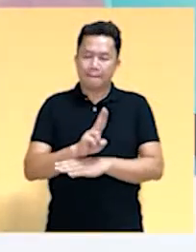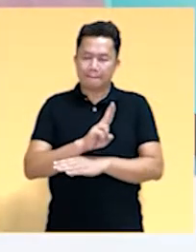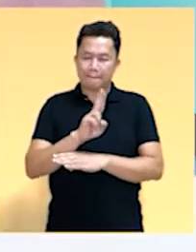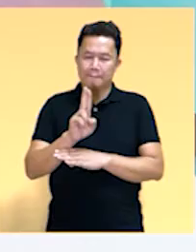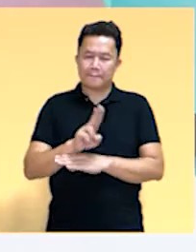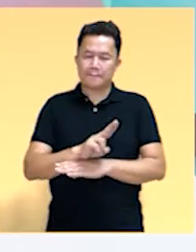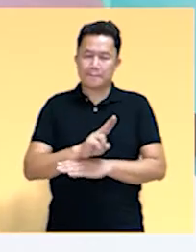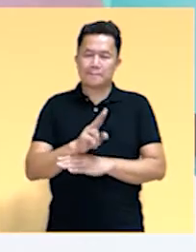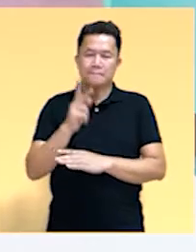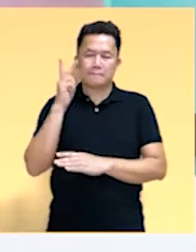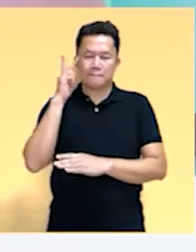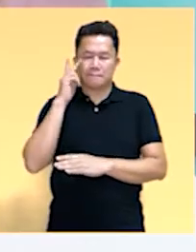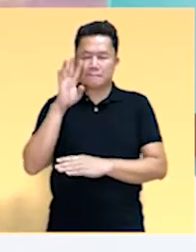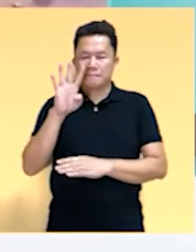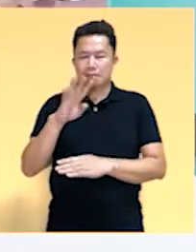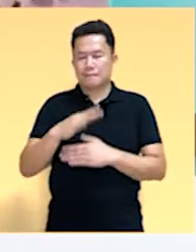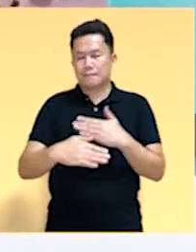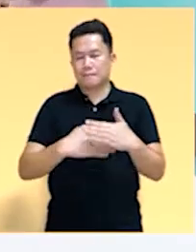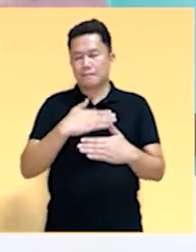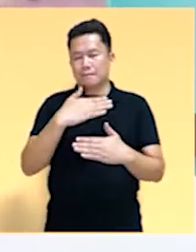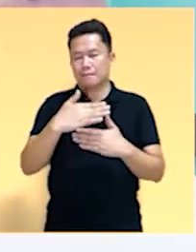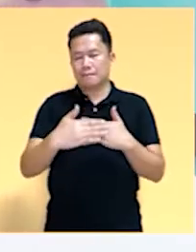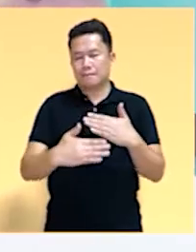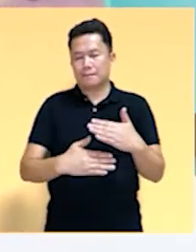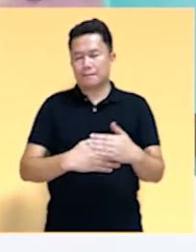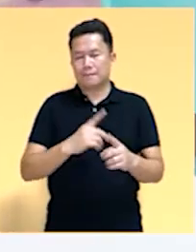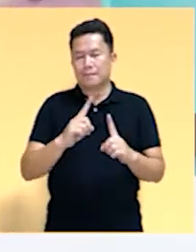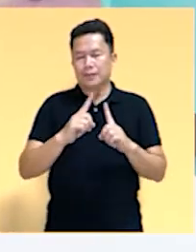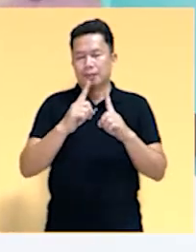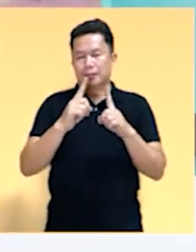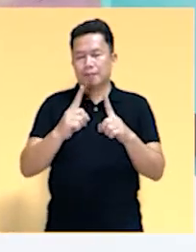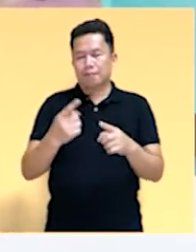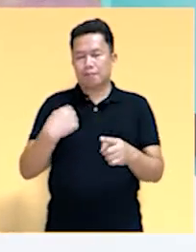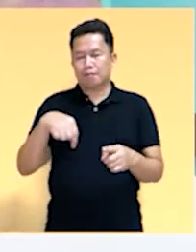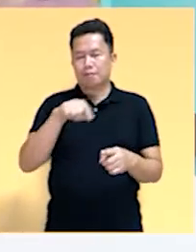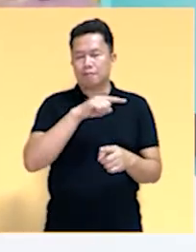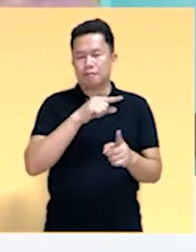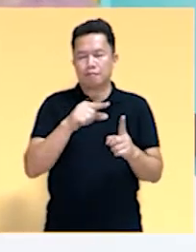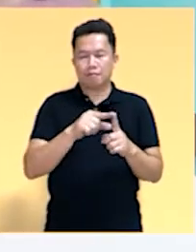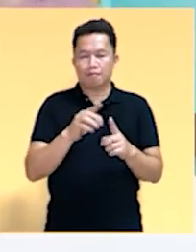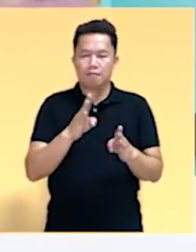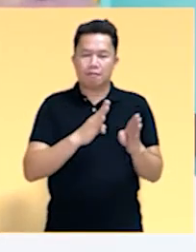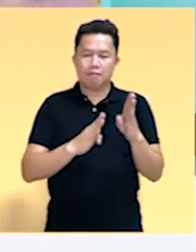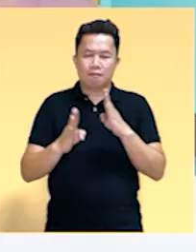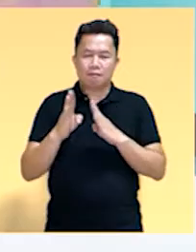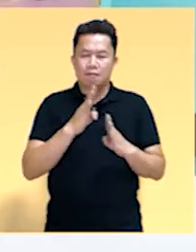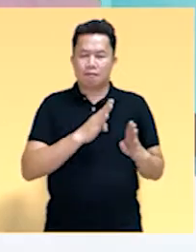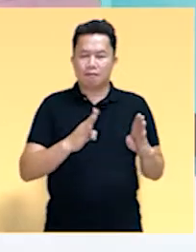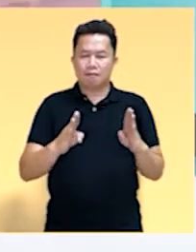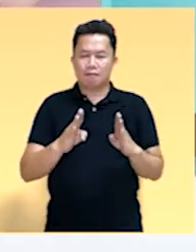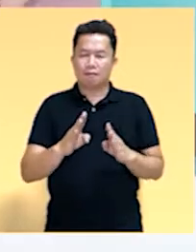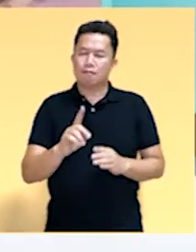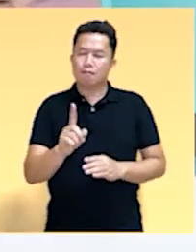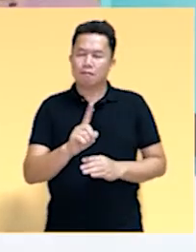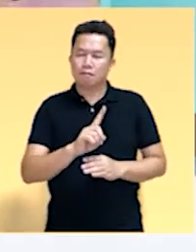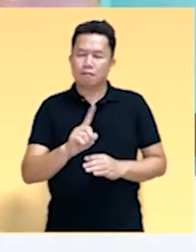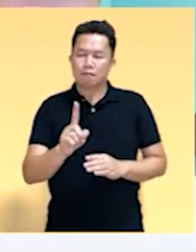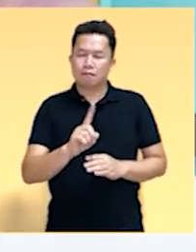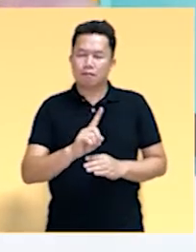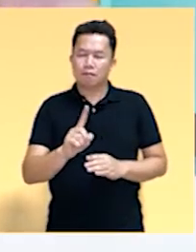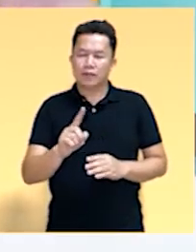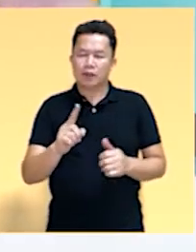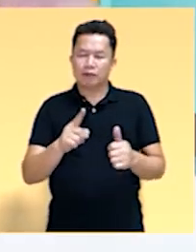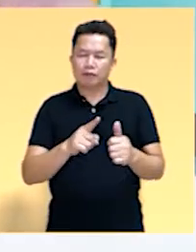Gamit ang Polya's 4-step procedure, sagutin na natin ang word problem. Ano kasi ang unang